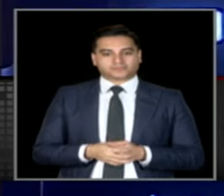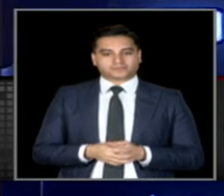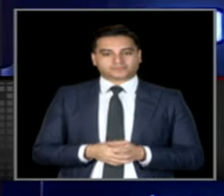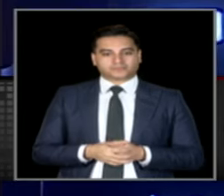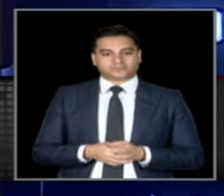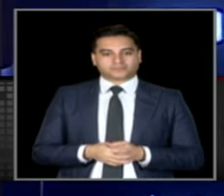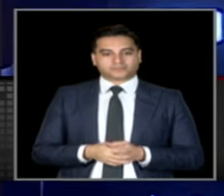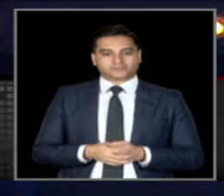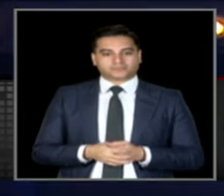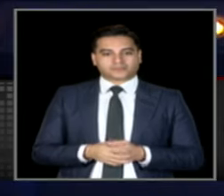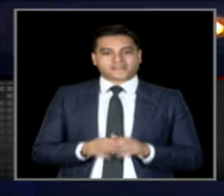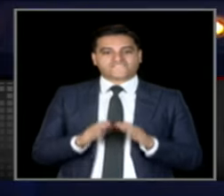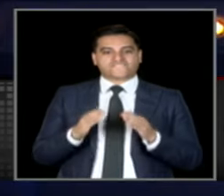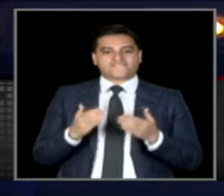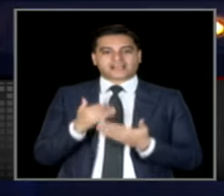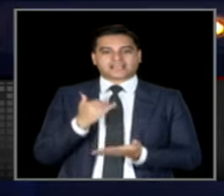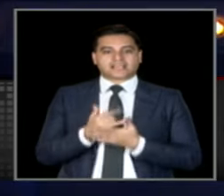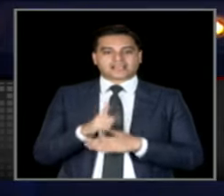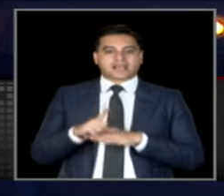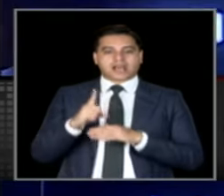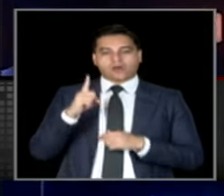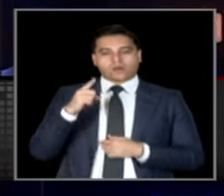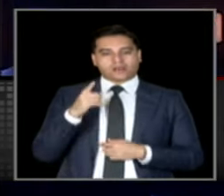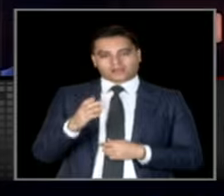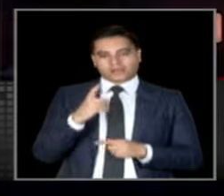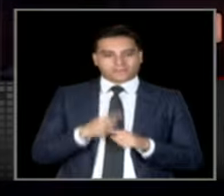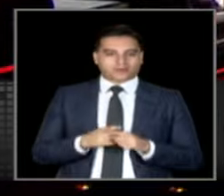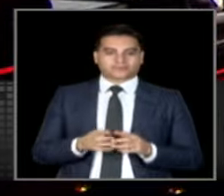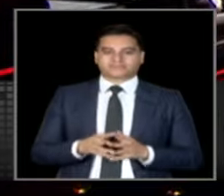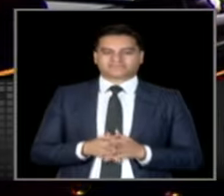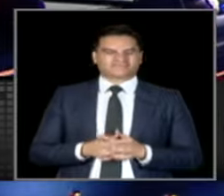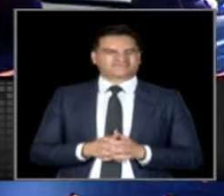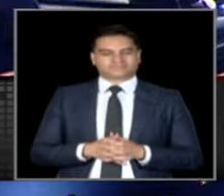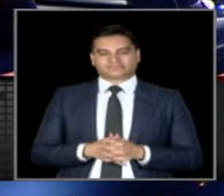إجابتك. فريق أول. فريق أول إجابة خاطئة.